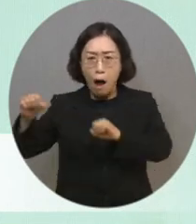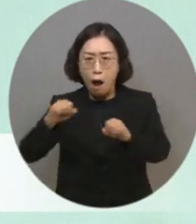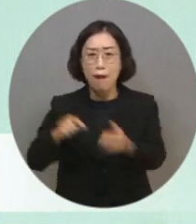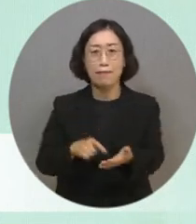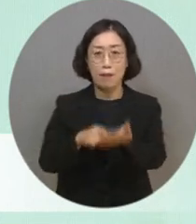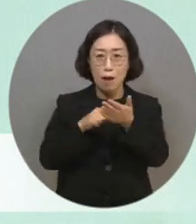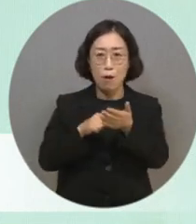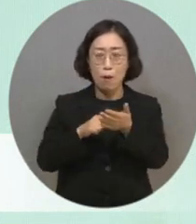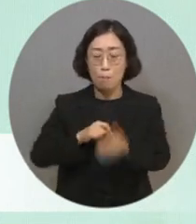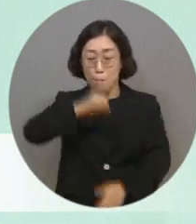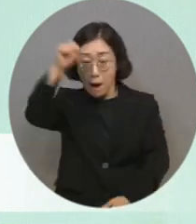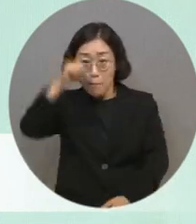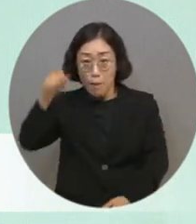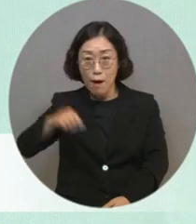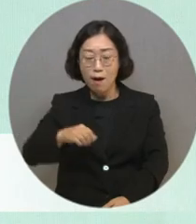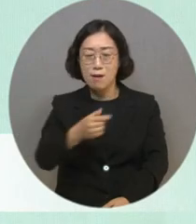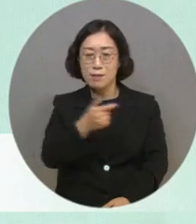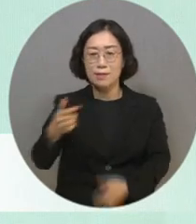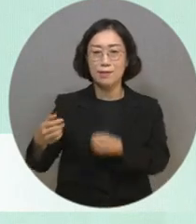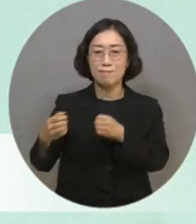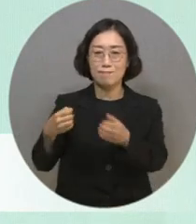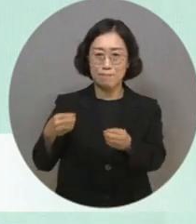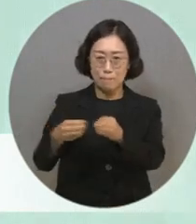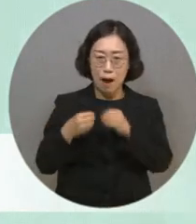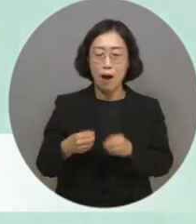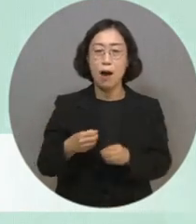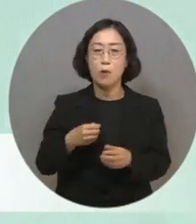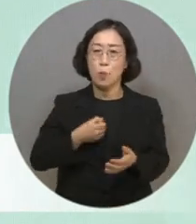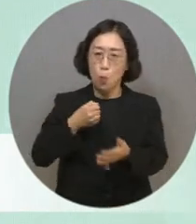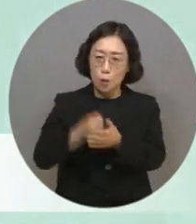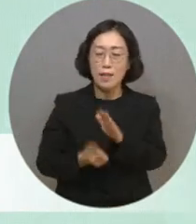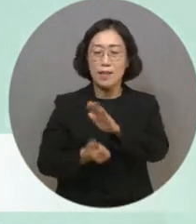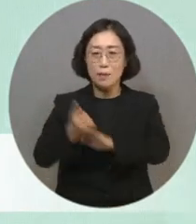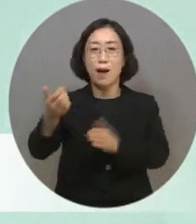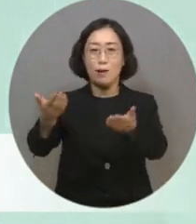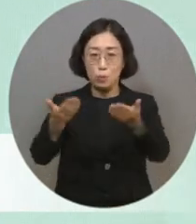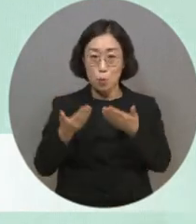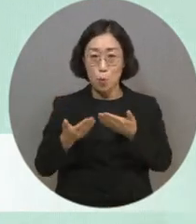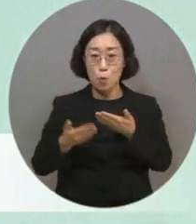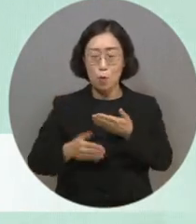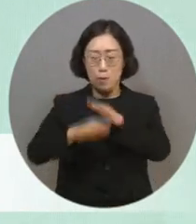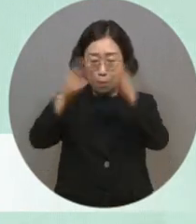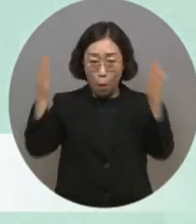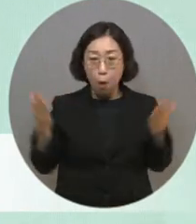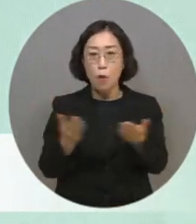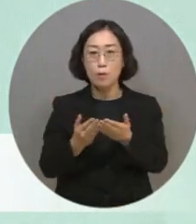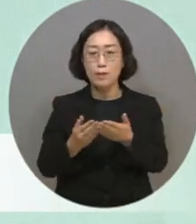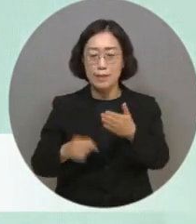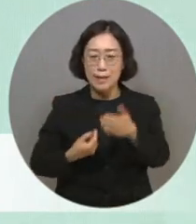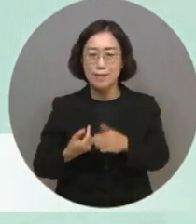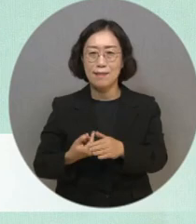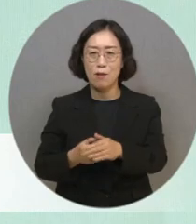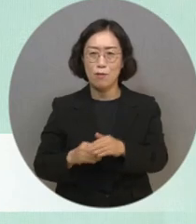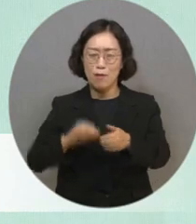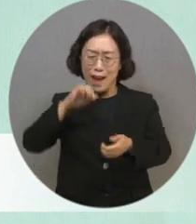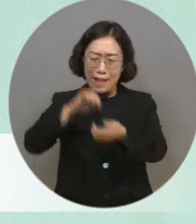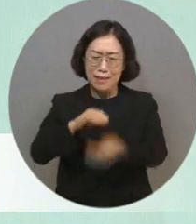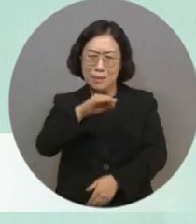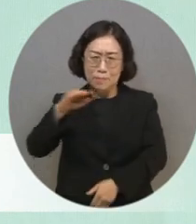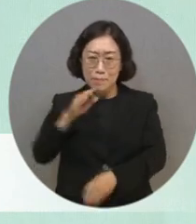국민에게 큰 용기와 희망을 주었습니다. 우리 국민과 함께 자신의 한계를